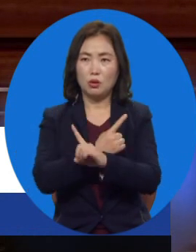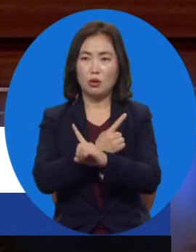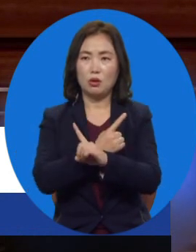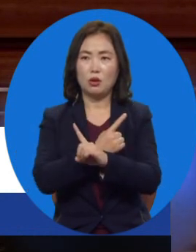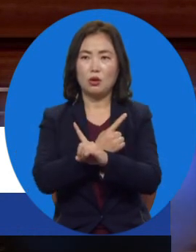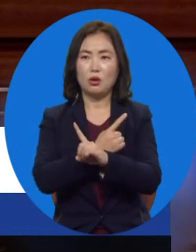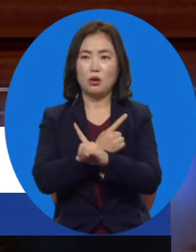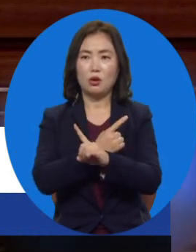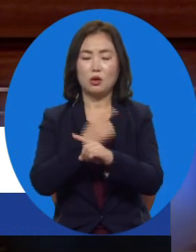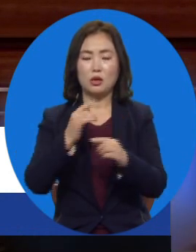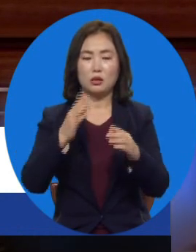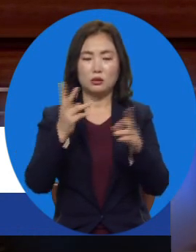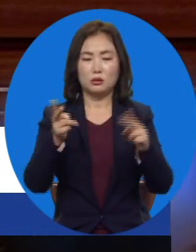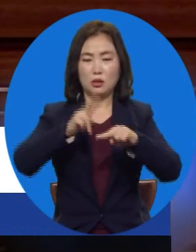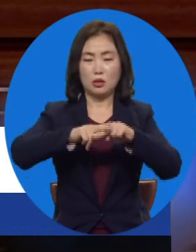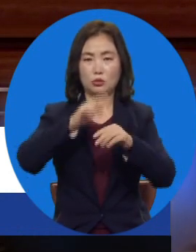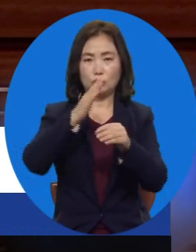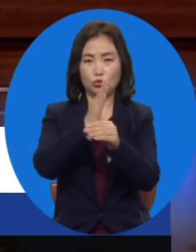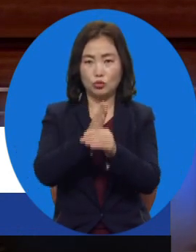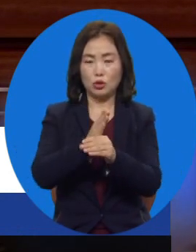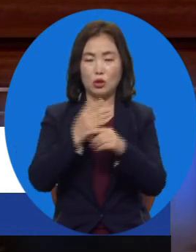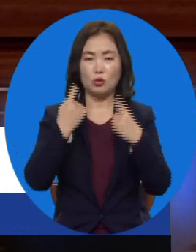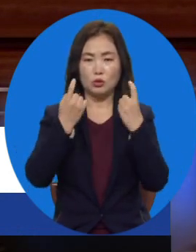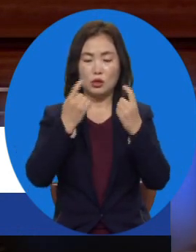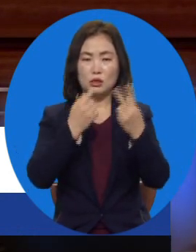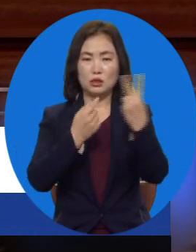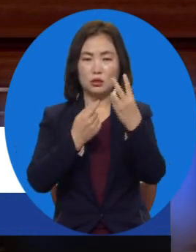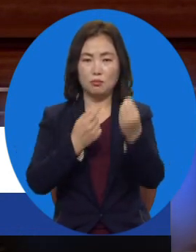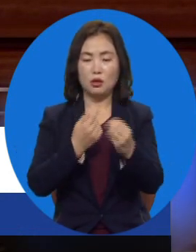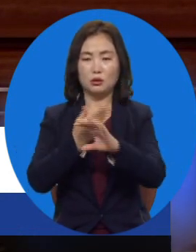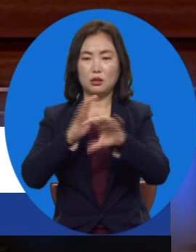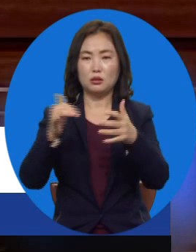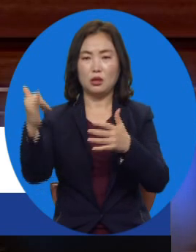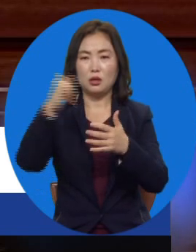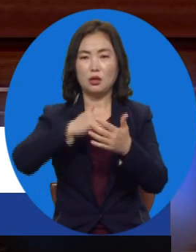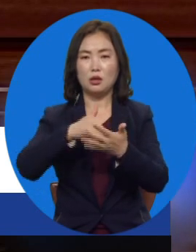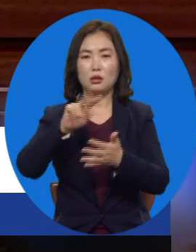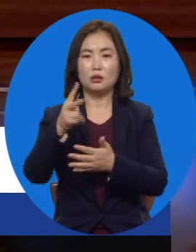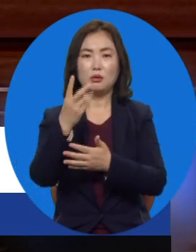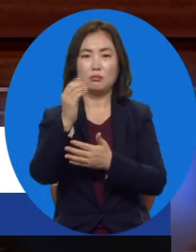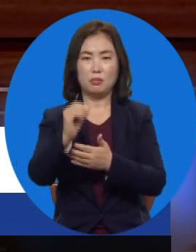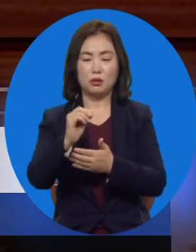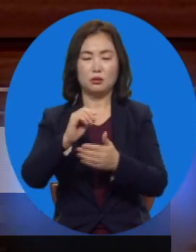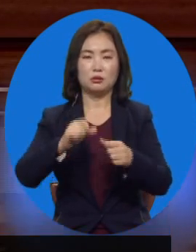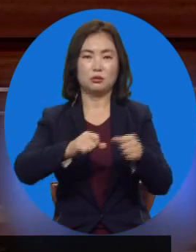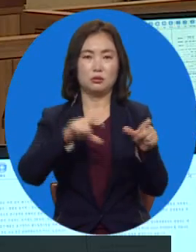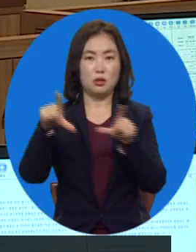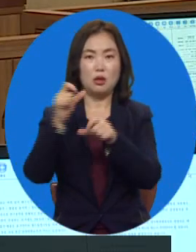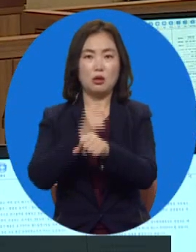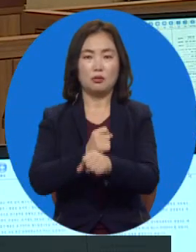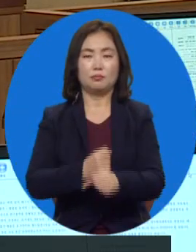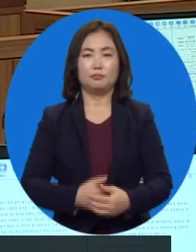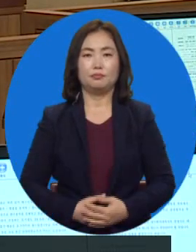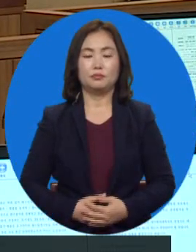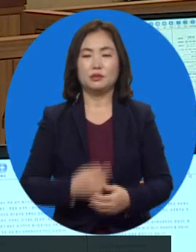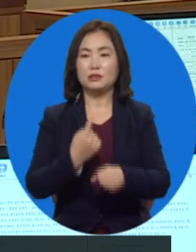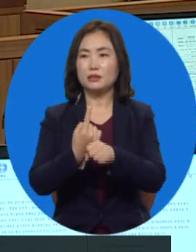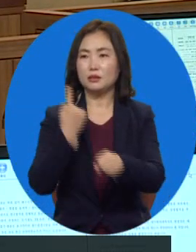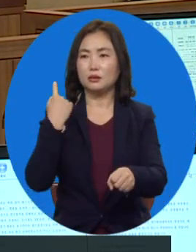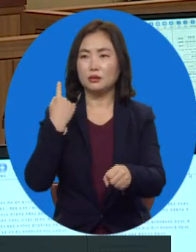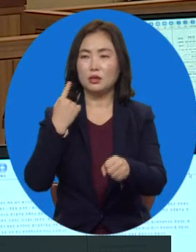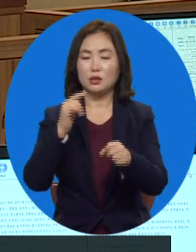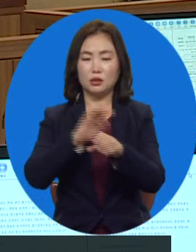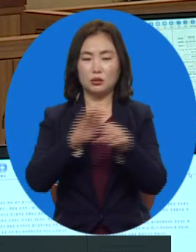펼쳐 링 기대에 국내관광 게 2천만 해강 관계 200만 시대를 열겠습니다 1년전